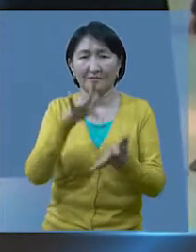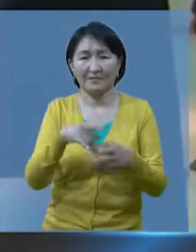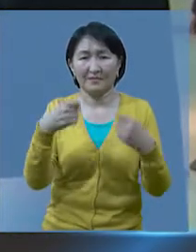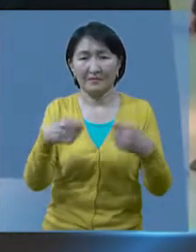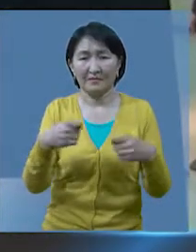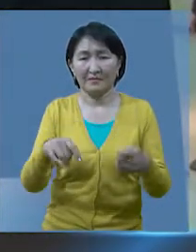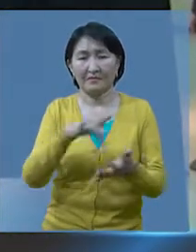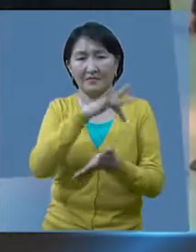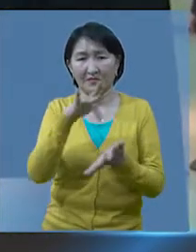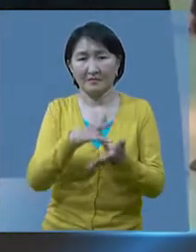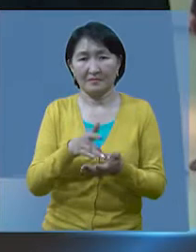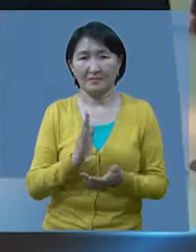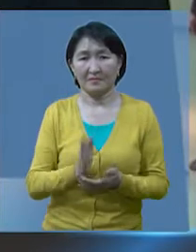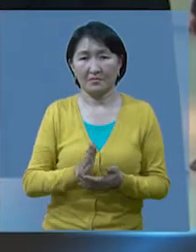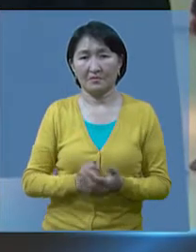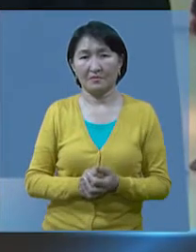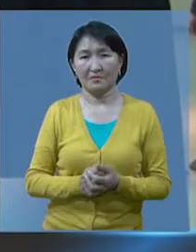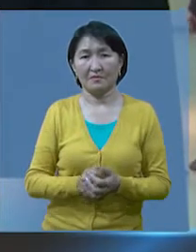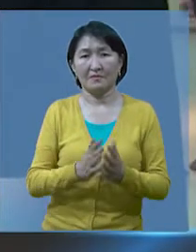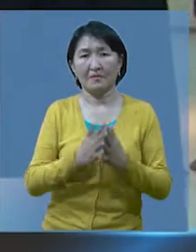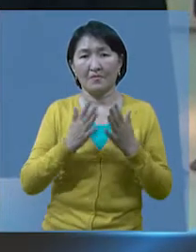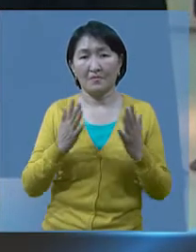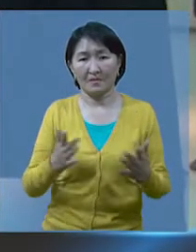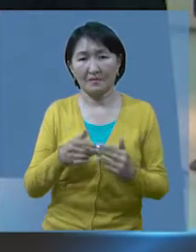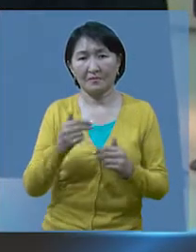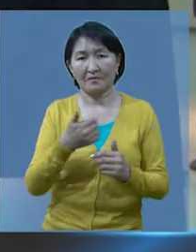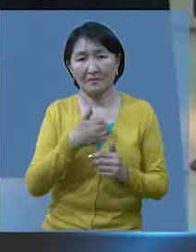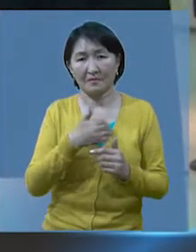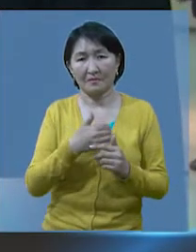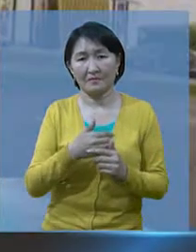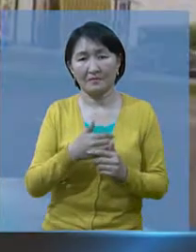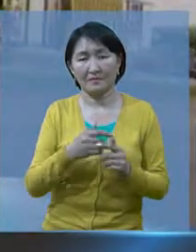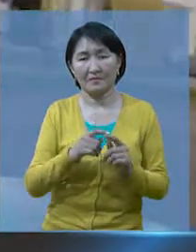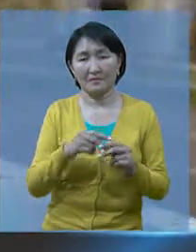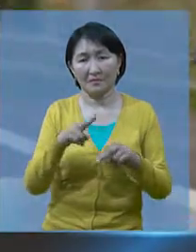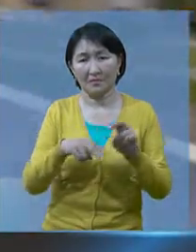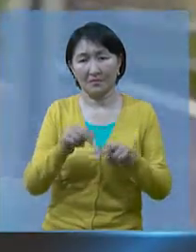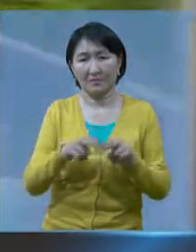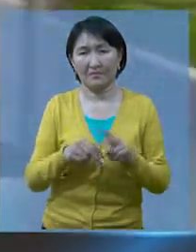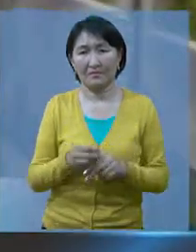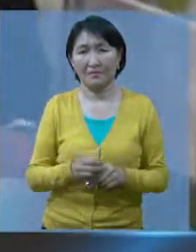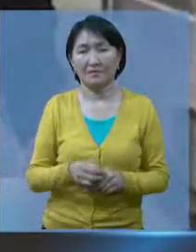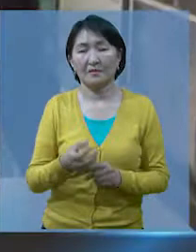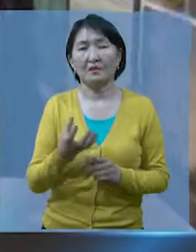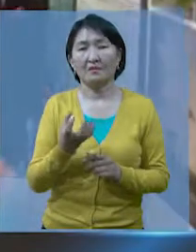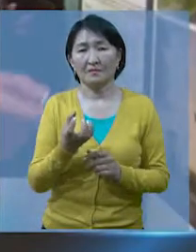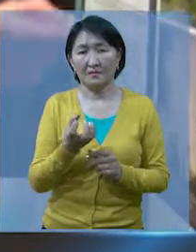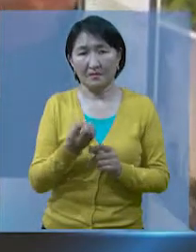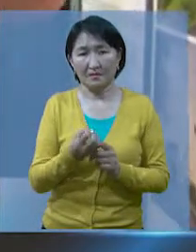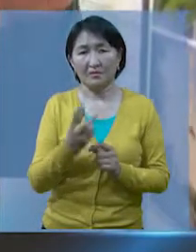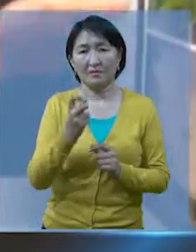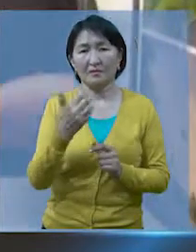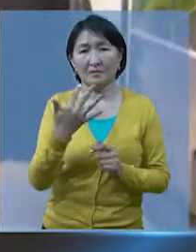осы жерге мына кіреберістегі Тараздың сондай бір жаңа идеясы болады. Сонымен қатар 355 мың шаршы